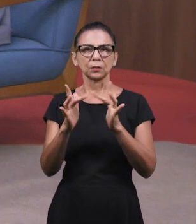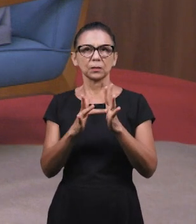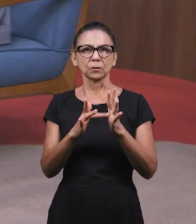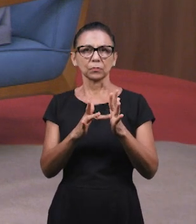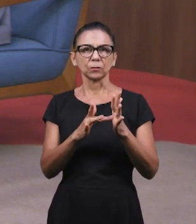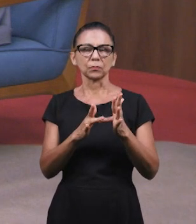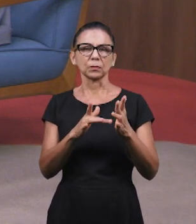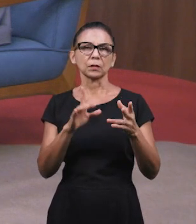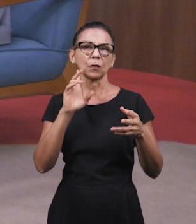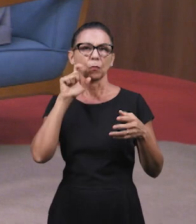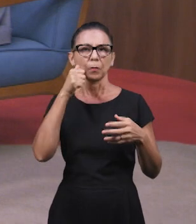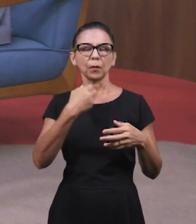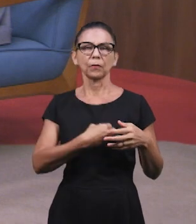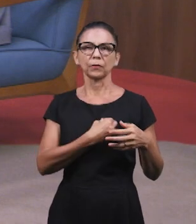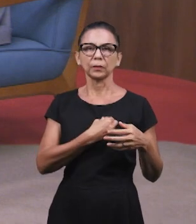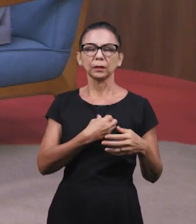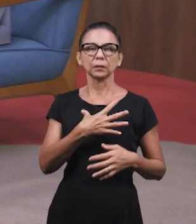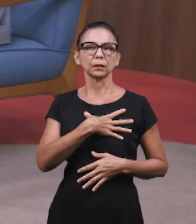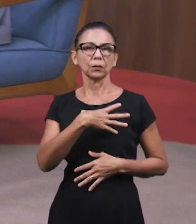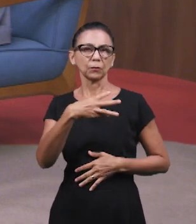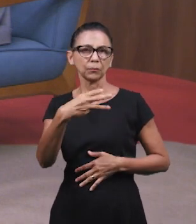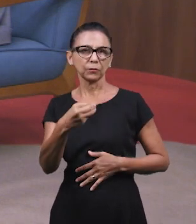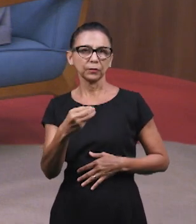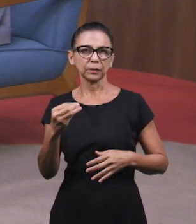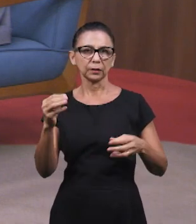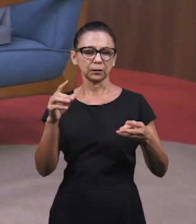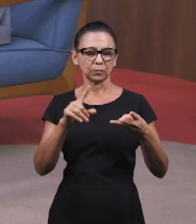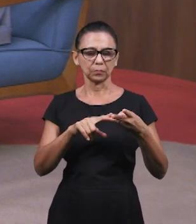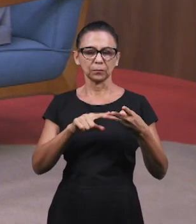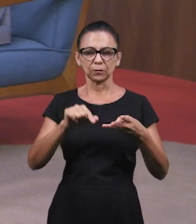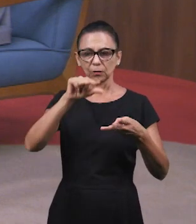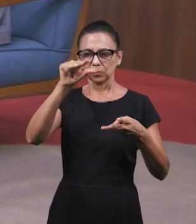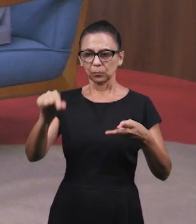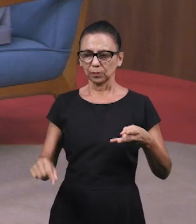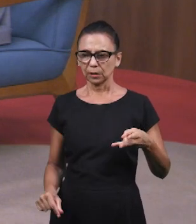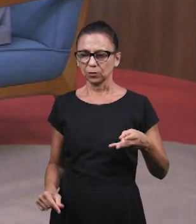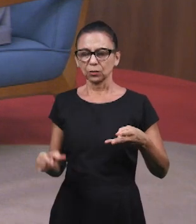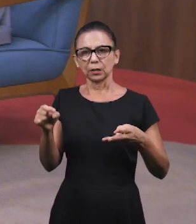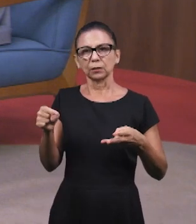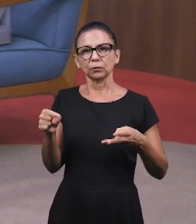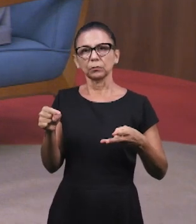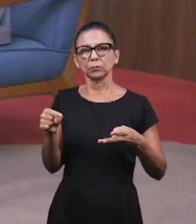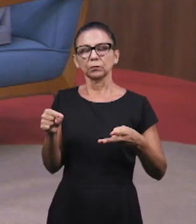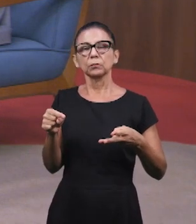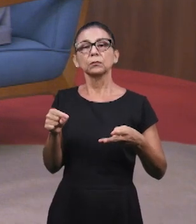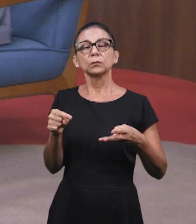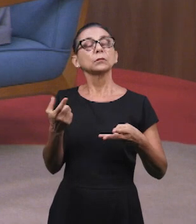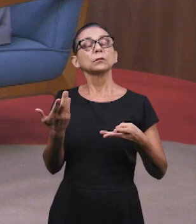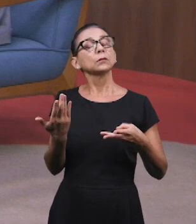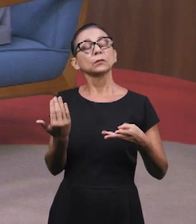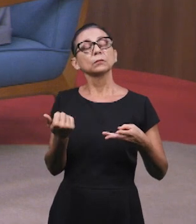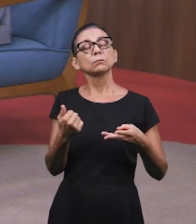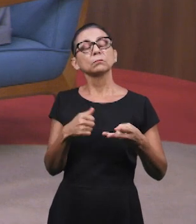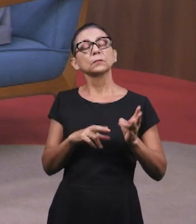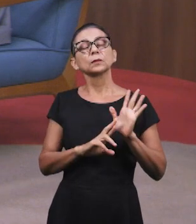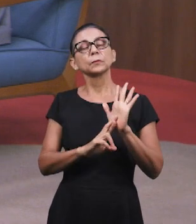d'Aaron, la direction du Saint-Esprit. Donc aujourd'hui, la Bible dit que Dieu est